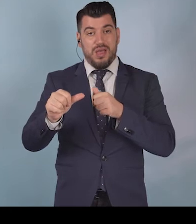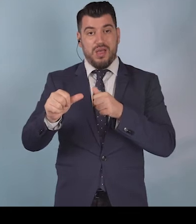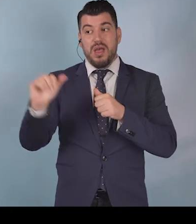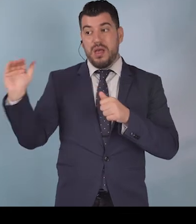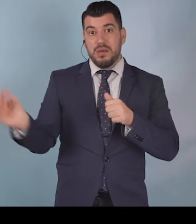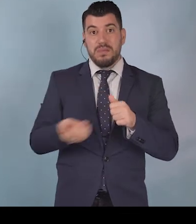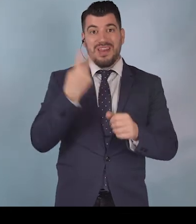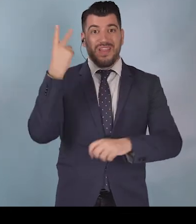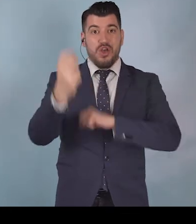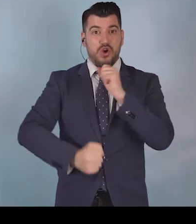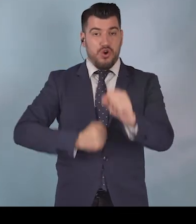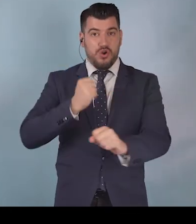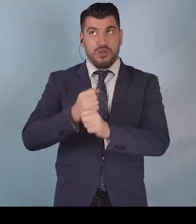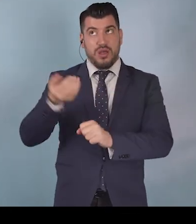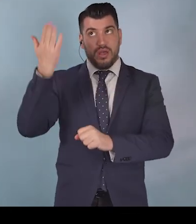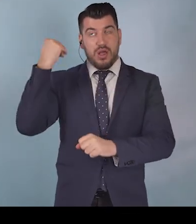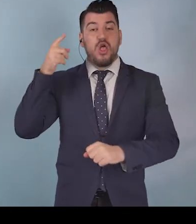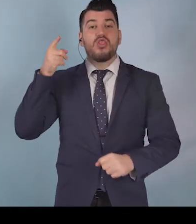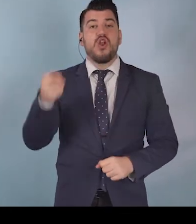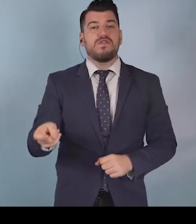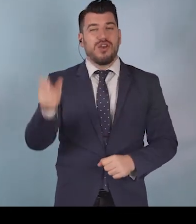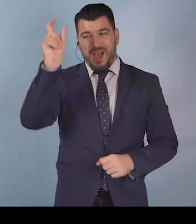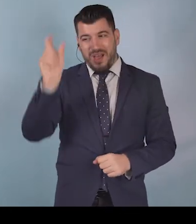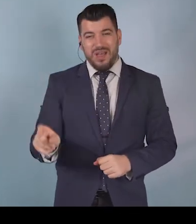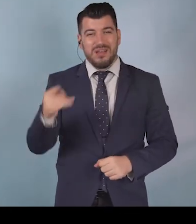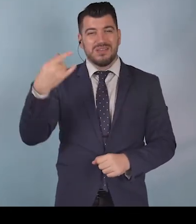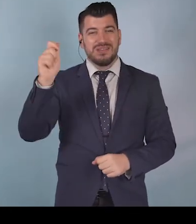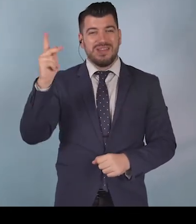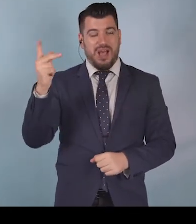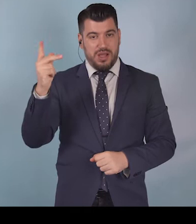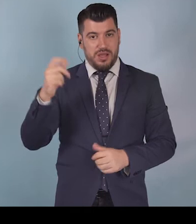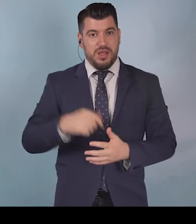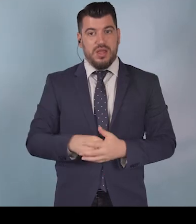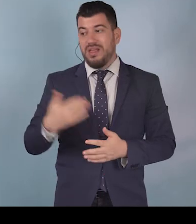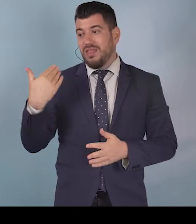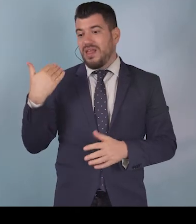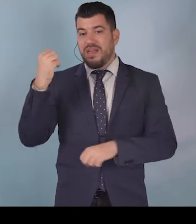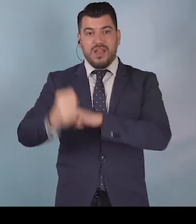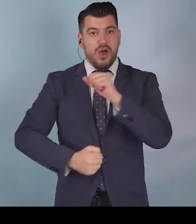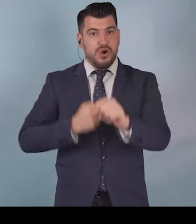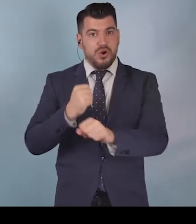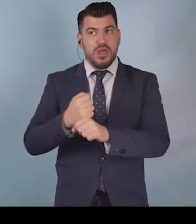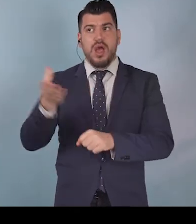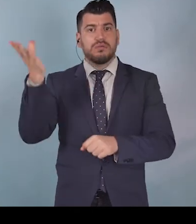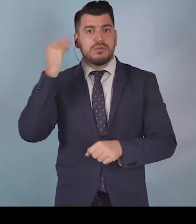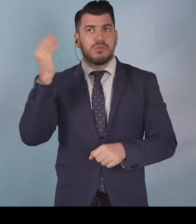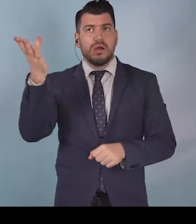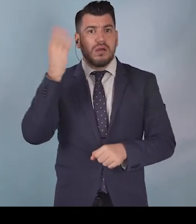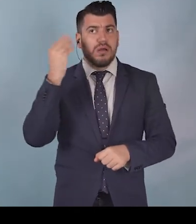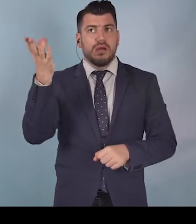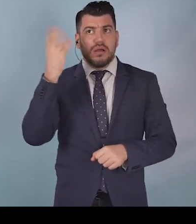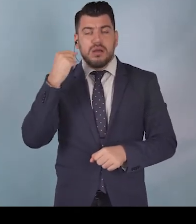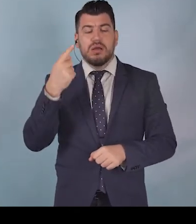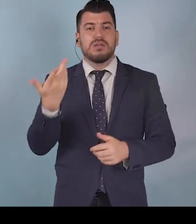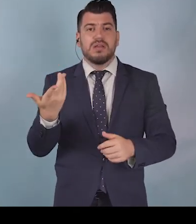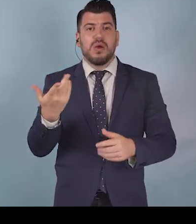από την δολοφονία του Ζακ, ενώ ταυτόχρονα τα τελευταία χρόνια έχουμε ακούσει και έχουν βγει στη δημοσιότητα